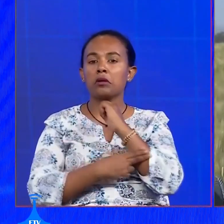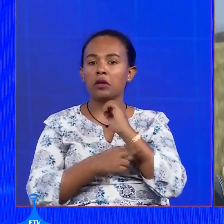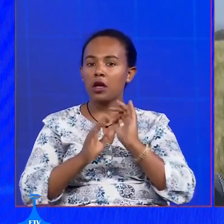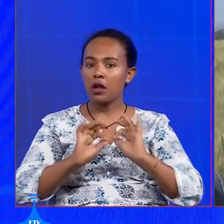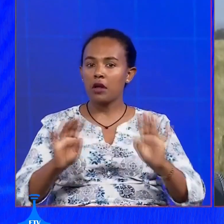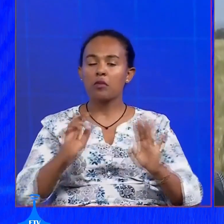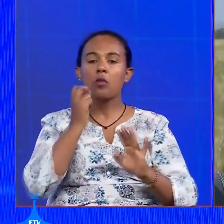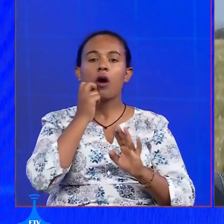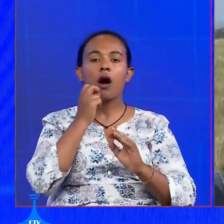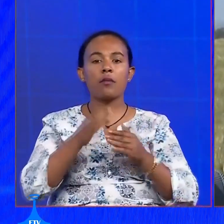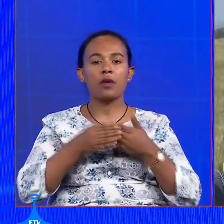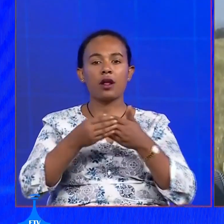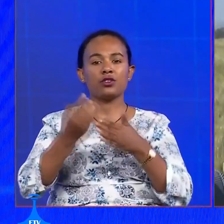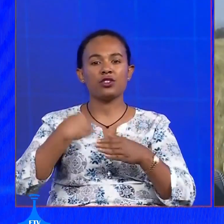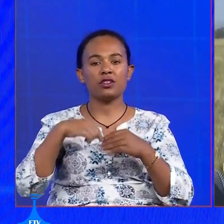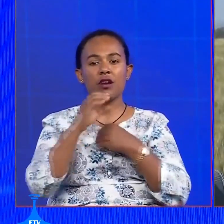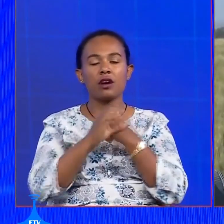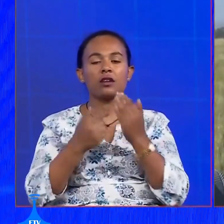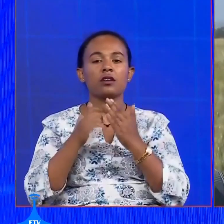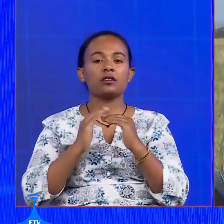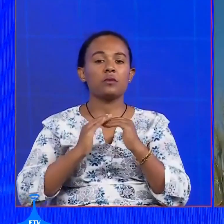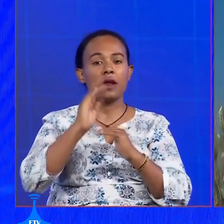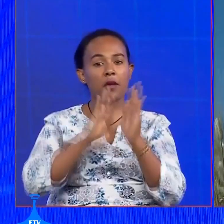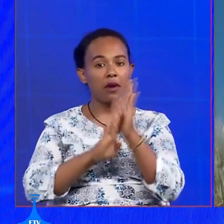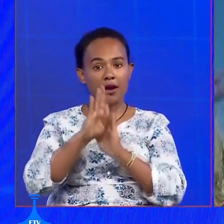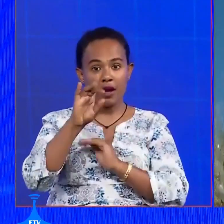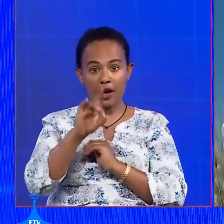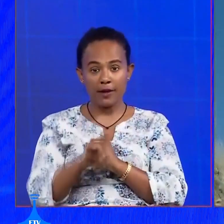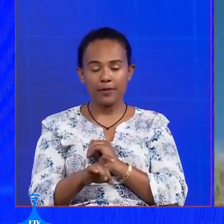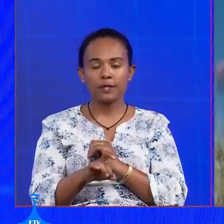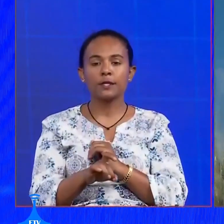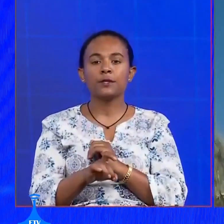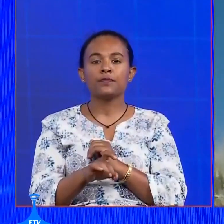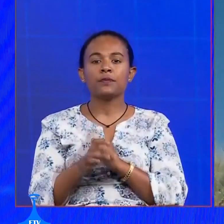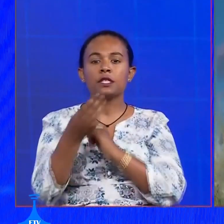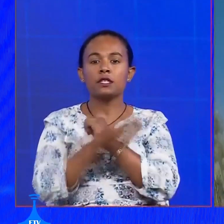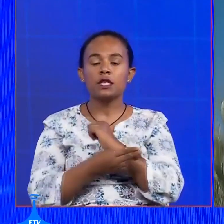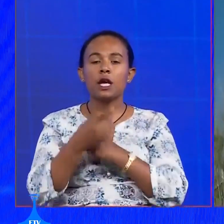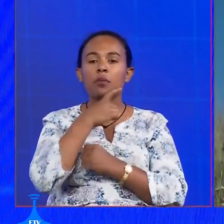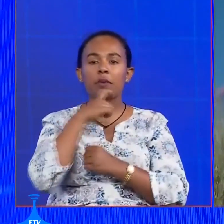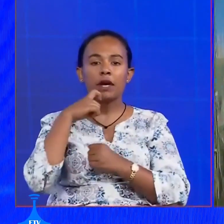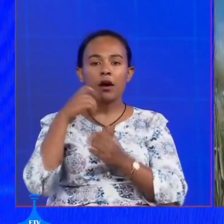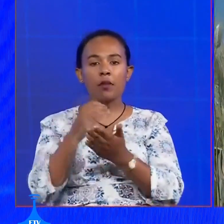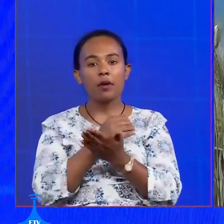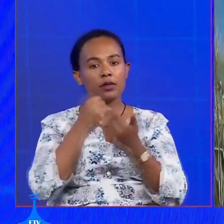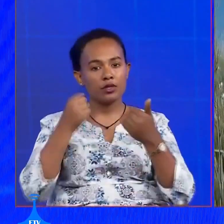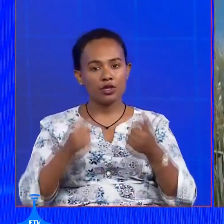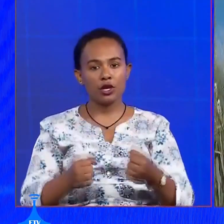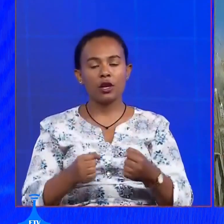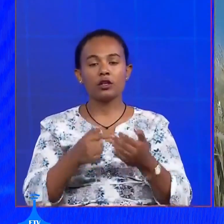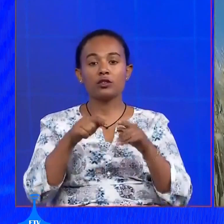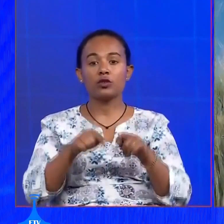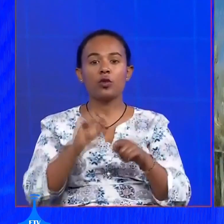ውሃ አመራራችን እያደገ በሄደ ቁጥር ከዚህ በላይ ኦሮሚያ ውስጥ ስንዴ በበጋ ማምረት ይቻላል። የዘንድሮ እንግዲህ በአጠቃላይ